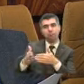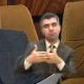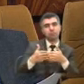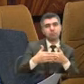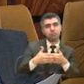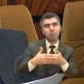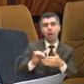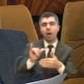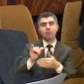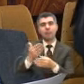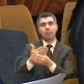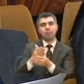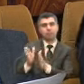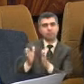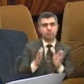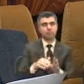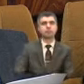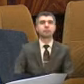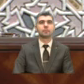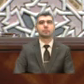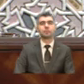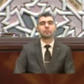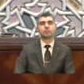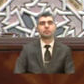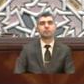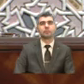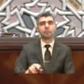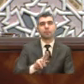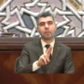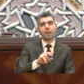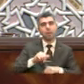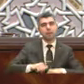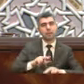شكرا. من بعد تفضلوا سيد الوزير.